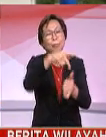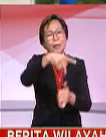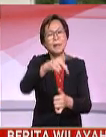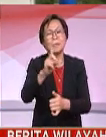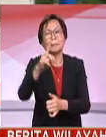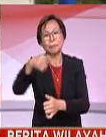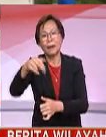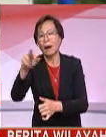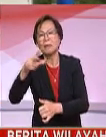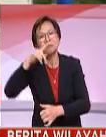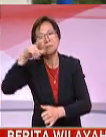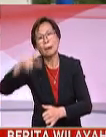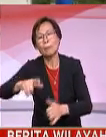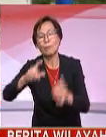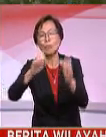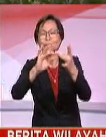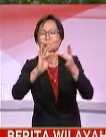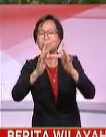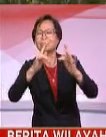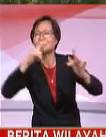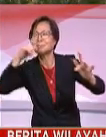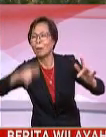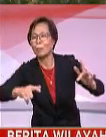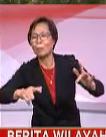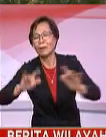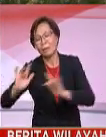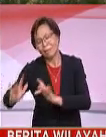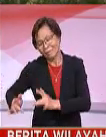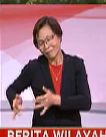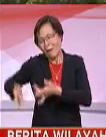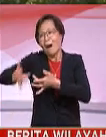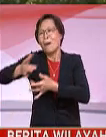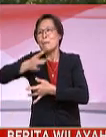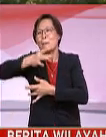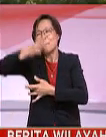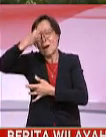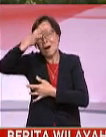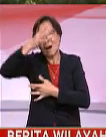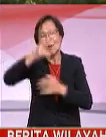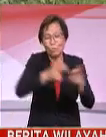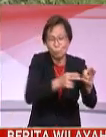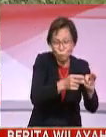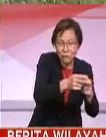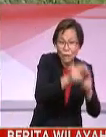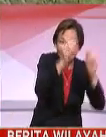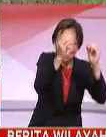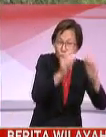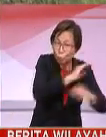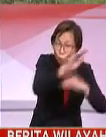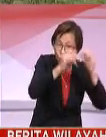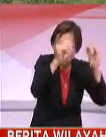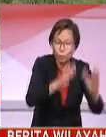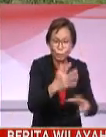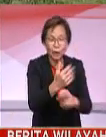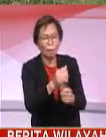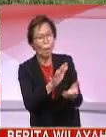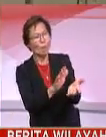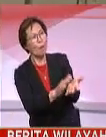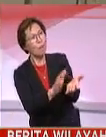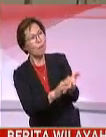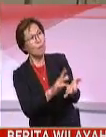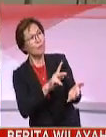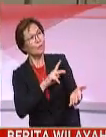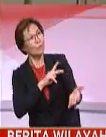tanpa memerlukan talian internet, malah mengurangkan beban ibu bapa. Usaha para guru SK Mengkapo turut mendapat pujian daripada ketua